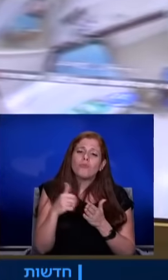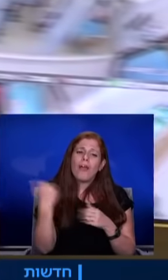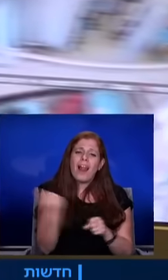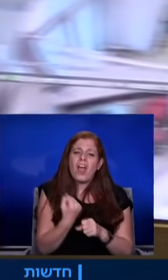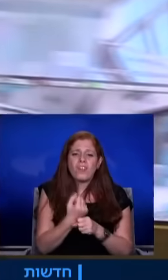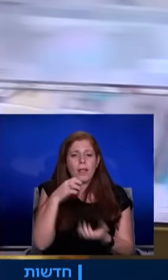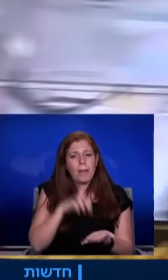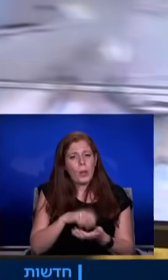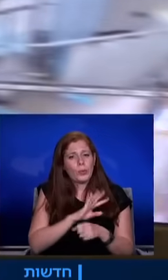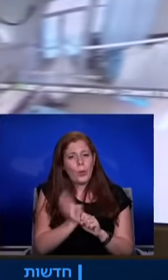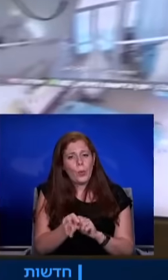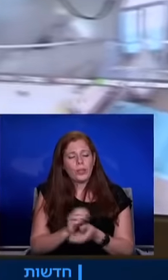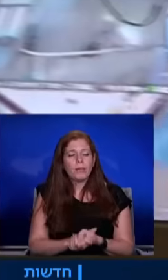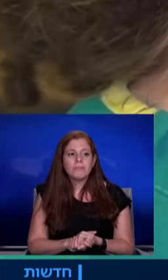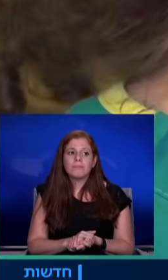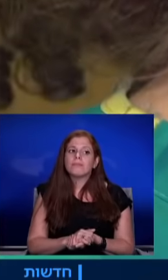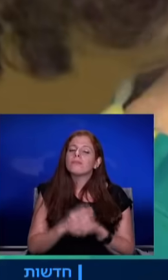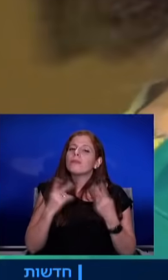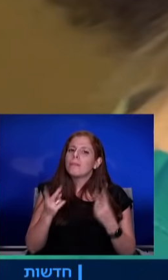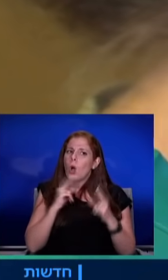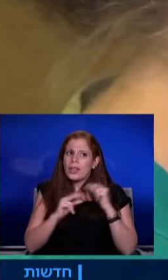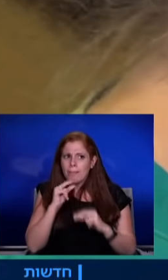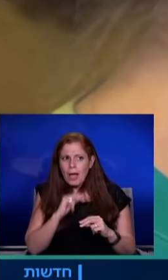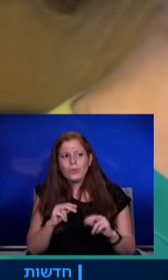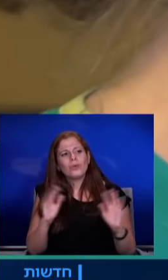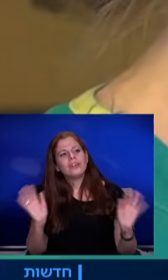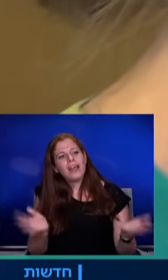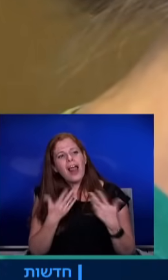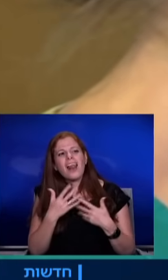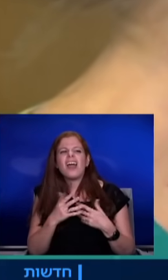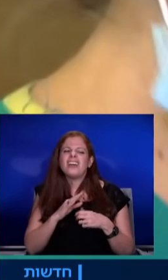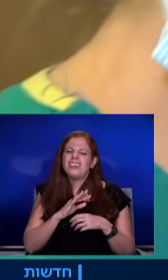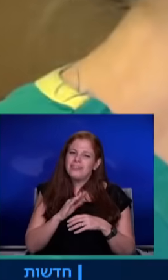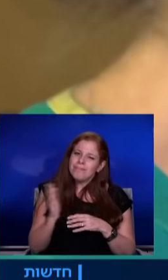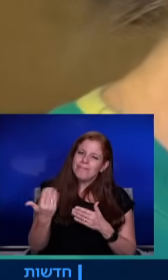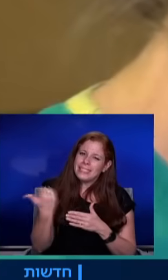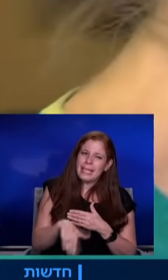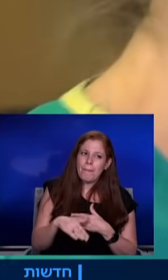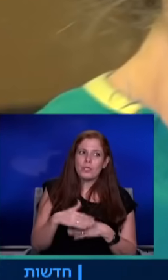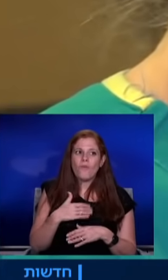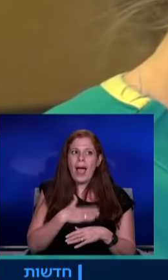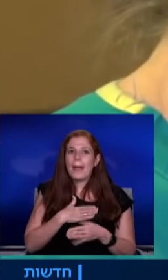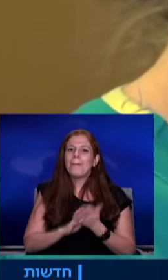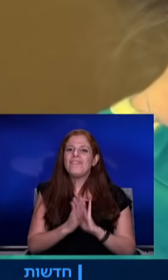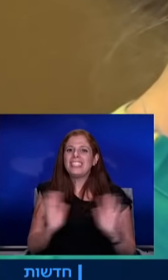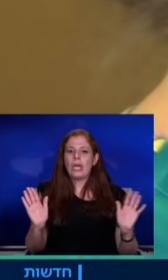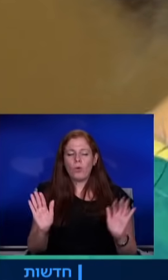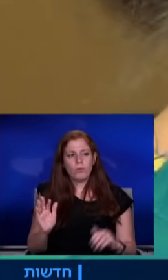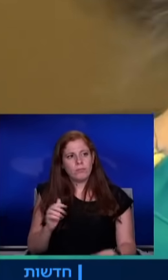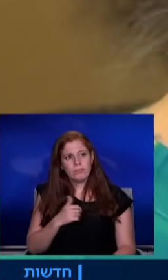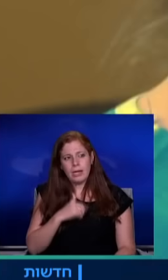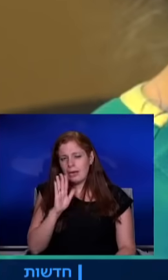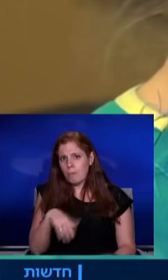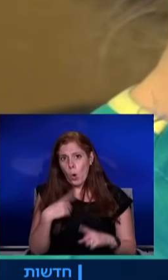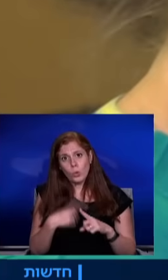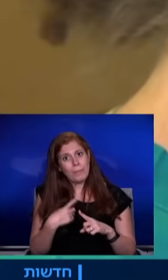הקורונה. בעיקרון דיברנו על זה, יאללה נעבור את הגל הזה, הוא יסתיים בסוף החגים ונסגור את המחלקה. אני פחות אופטימית בקטע